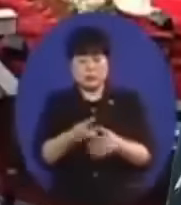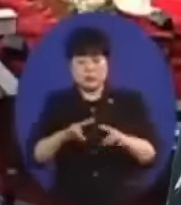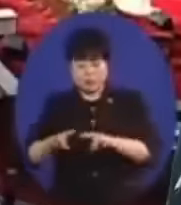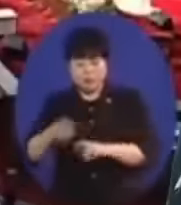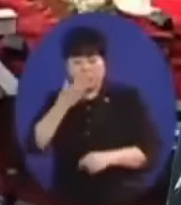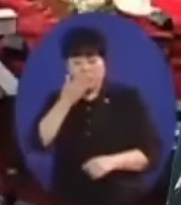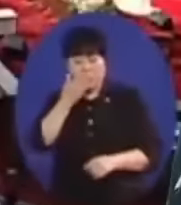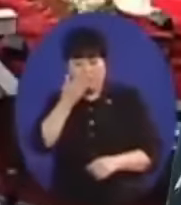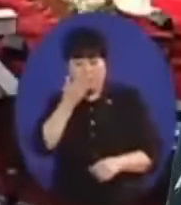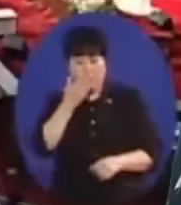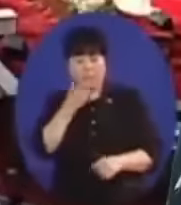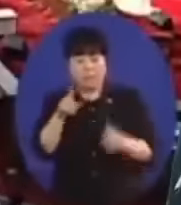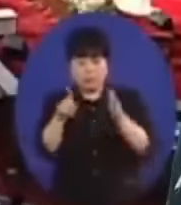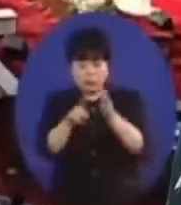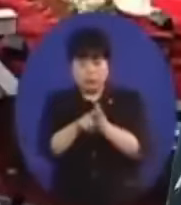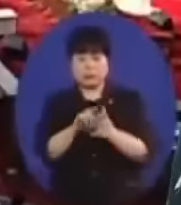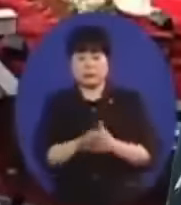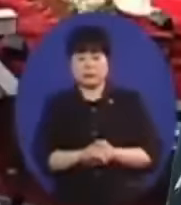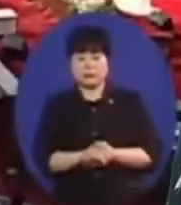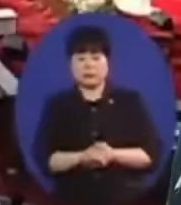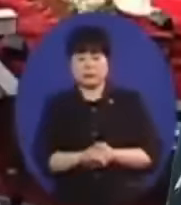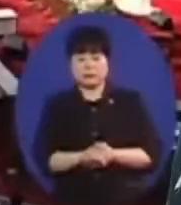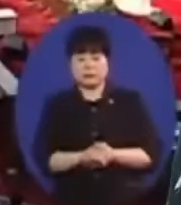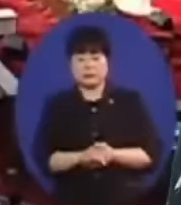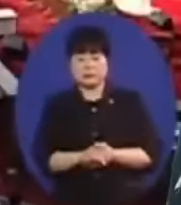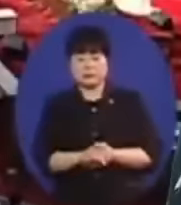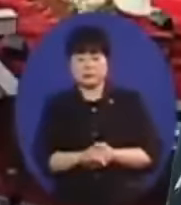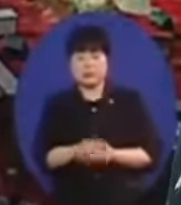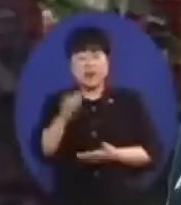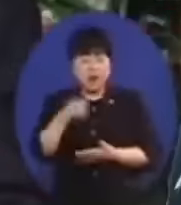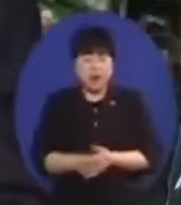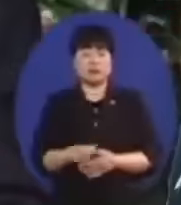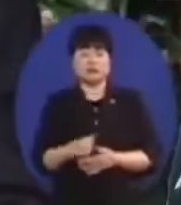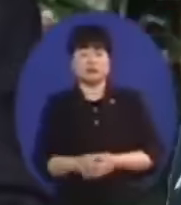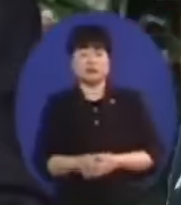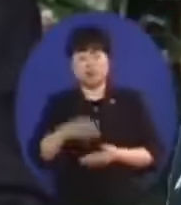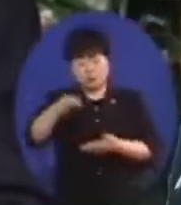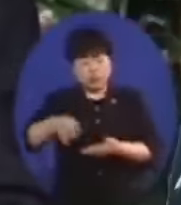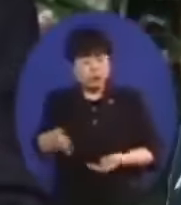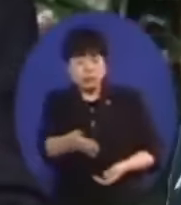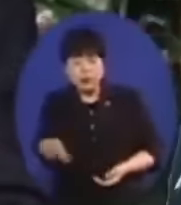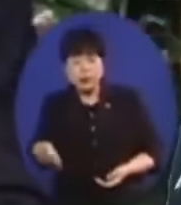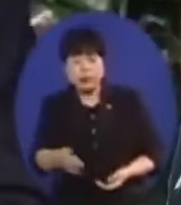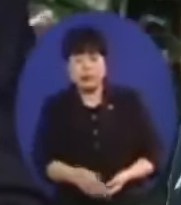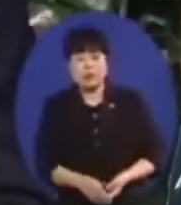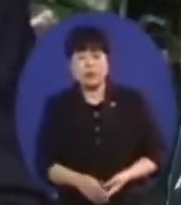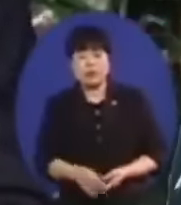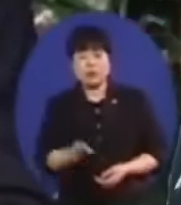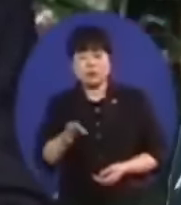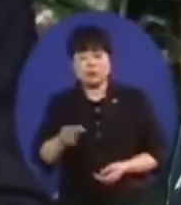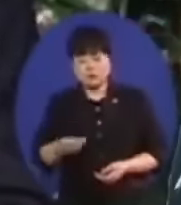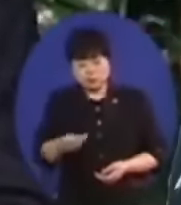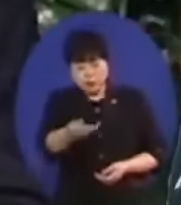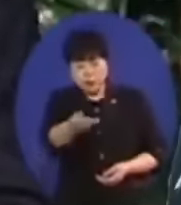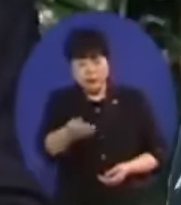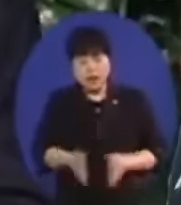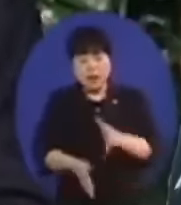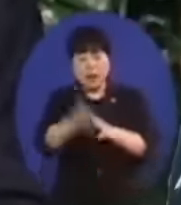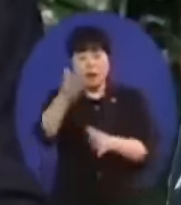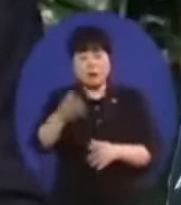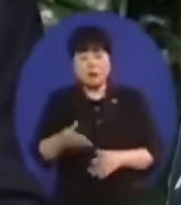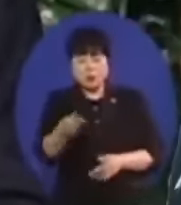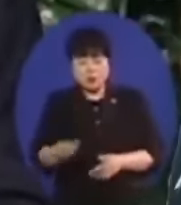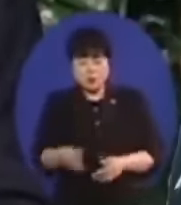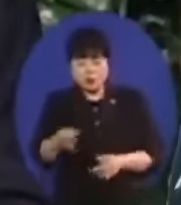방송을 하게 해줄 줄 믿었는데 아유 돈은 안 들어오고 세는 내야 되고